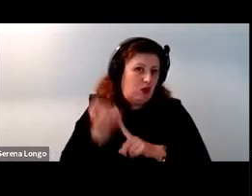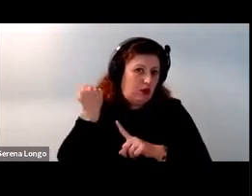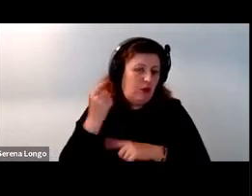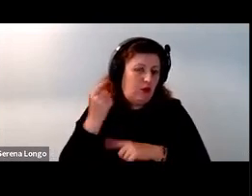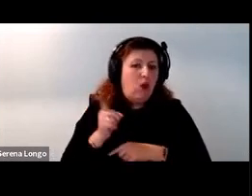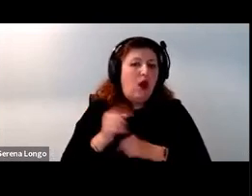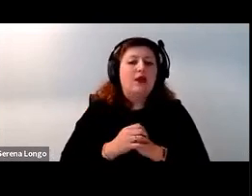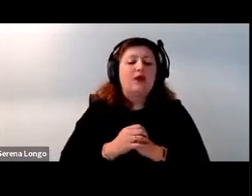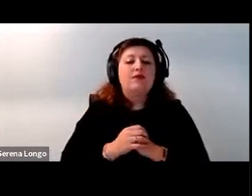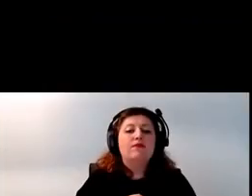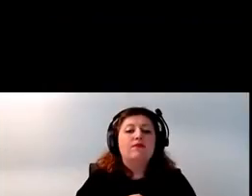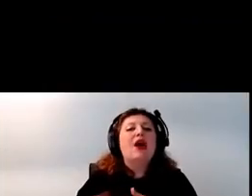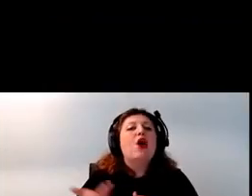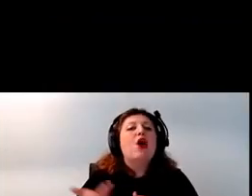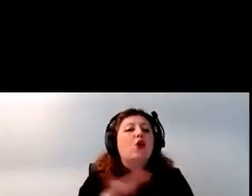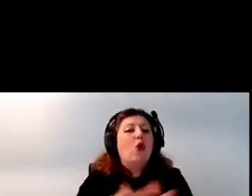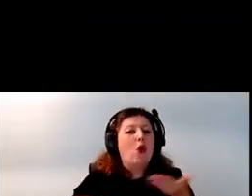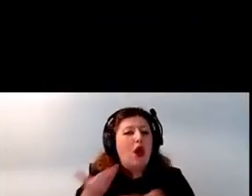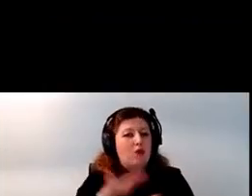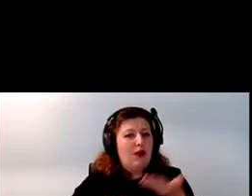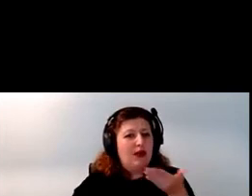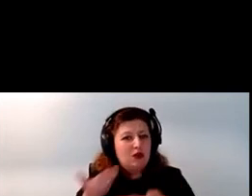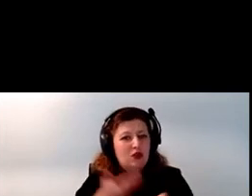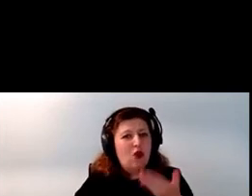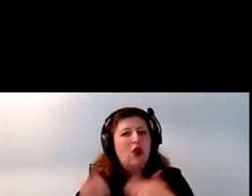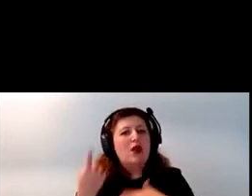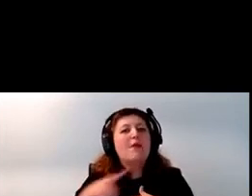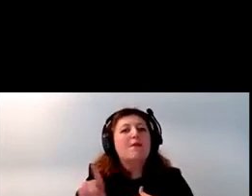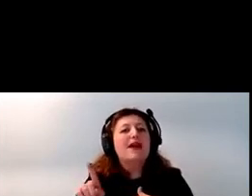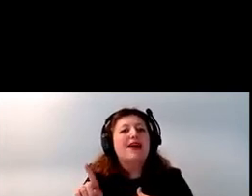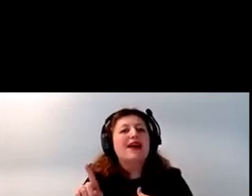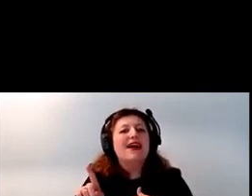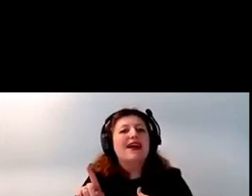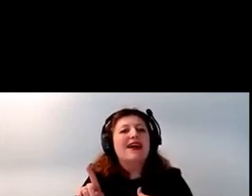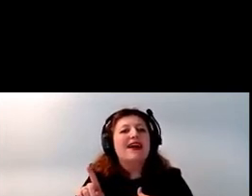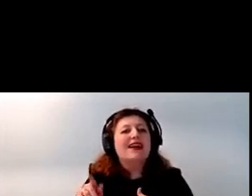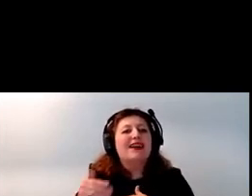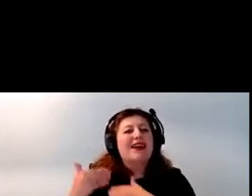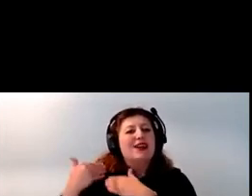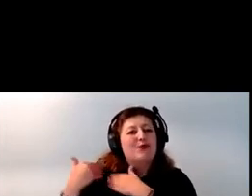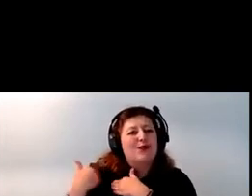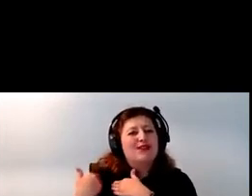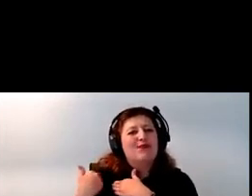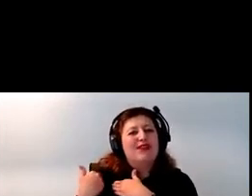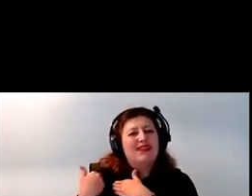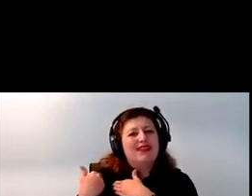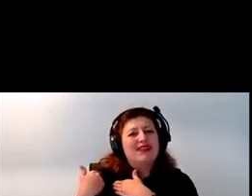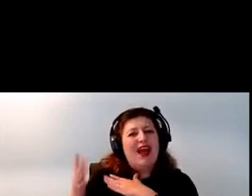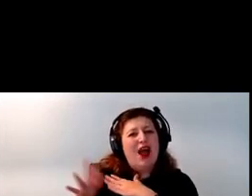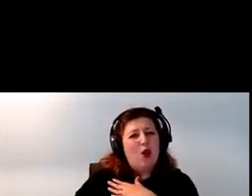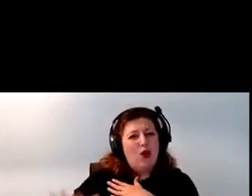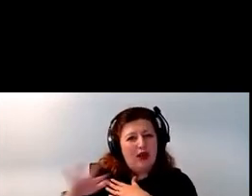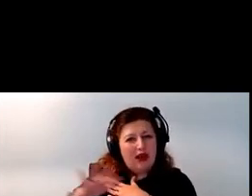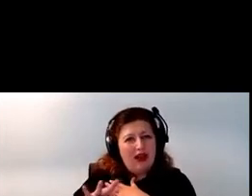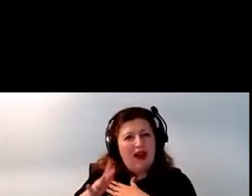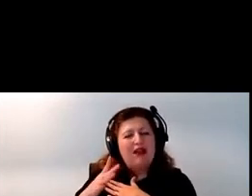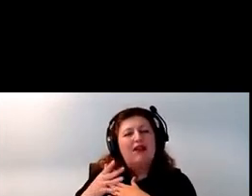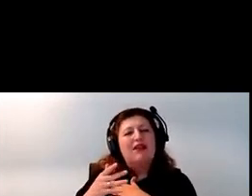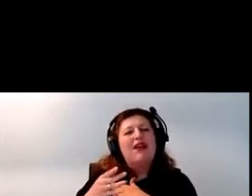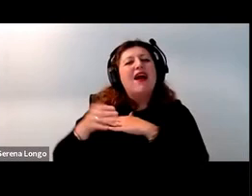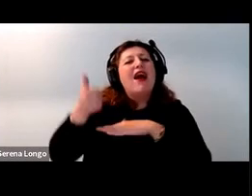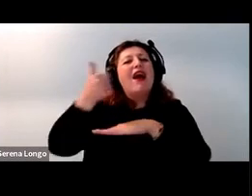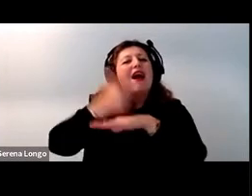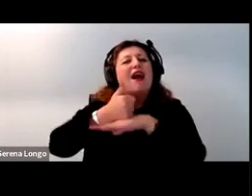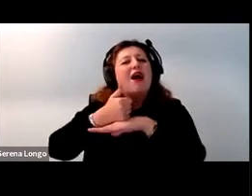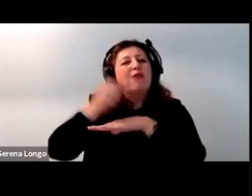della collaborazione che cercavamo di ottenere da parte delle autorità locali, dal capovillaggio, il capostrada e della comunità,